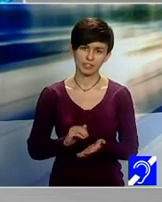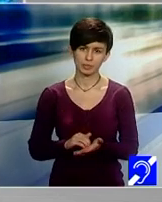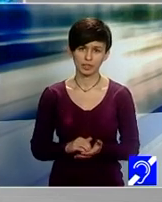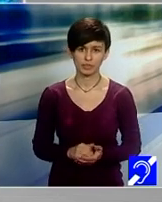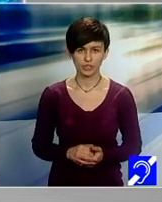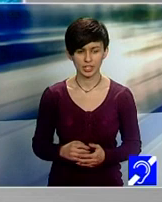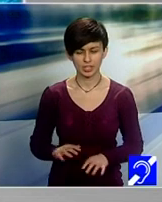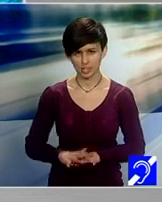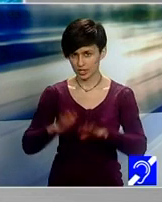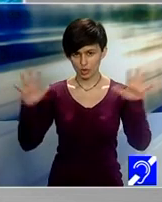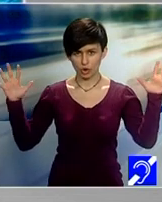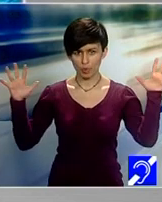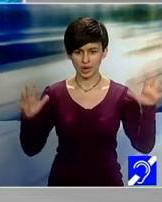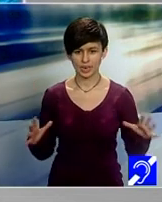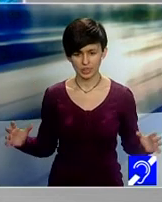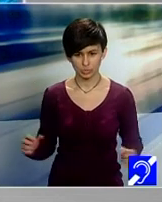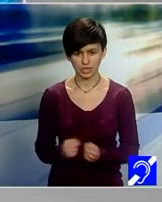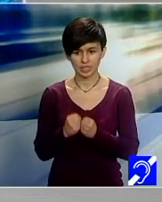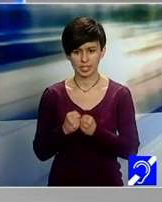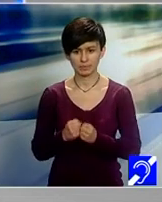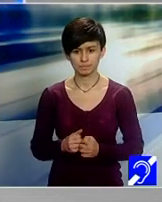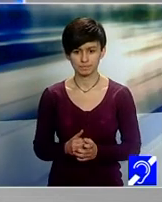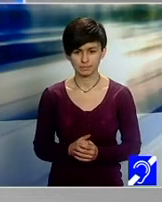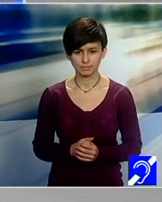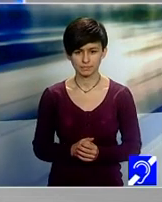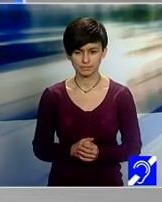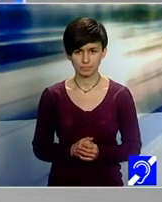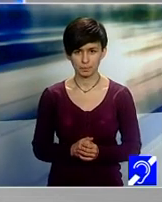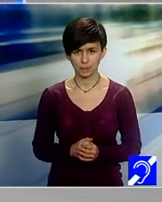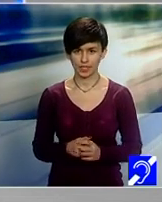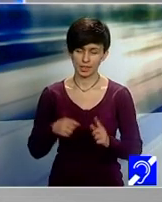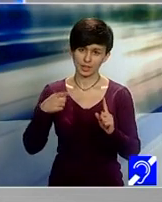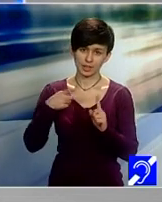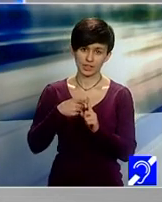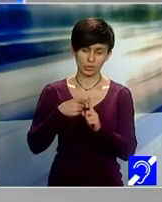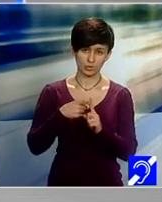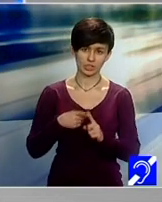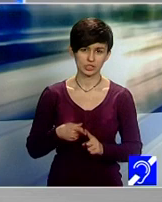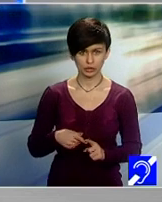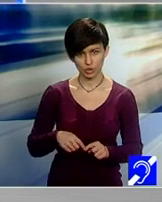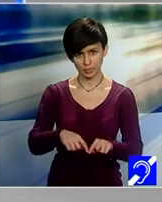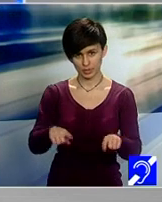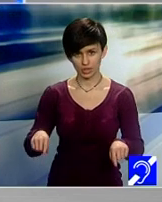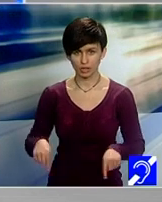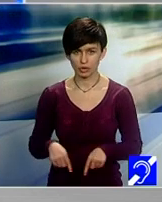unire. De o mare, mare unire. Da, ceva, un scop comun care să treacă pe